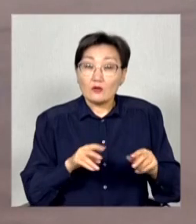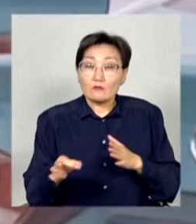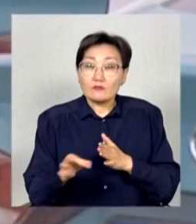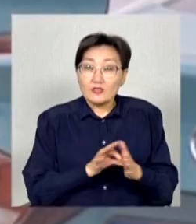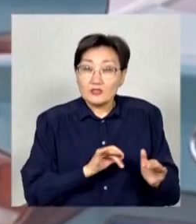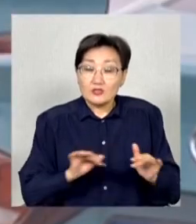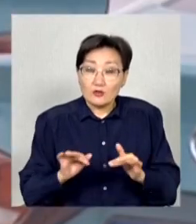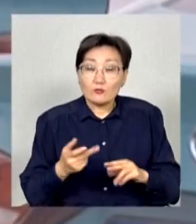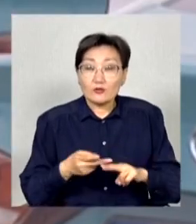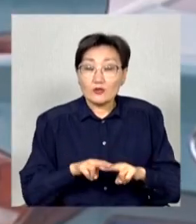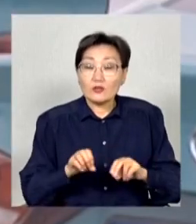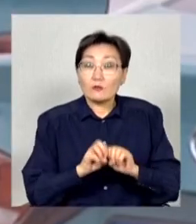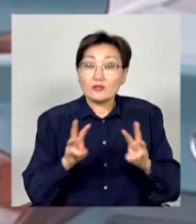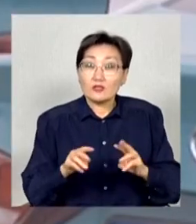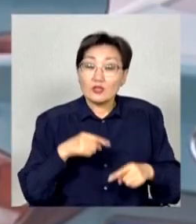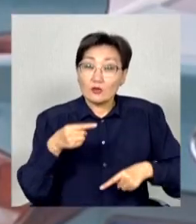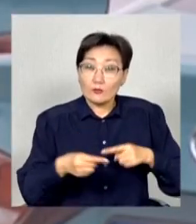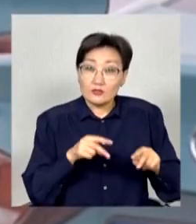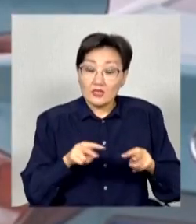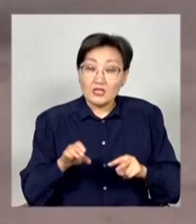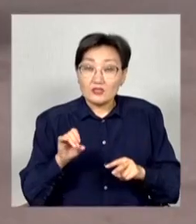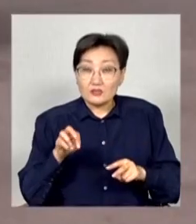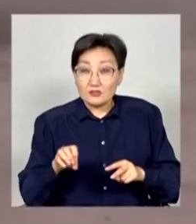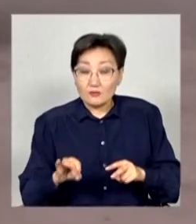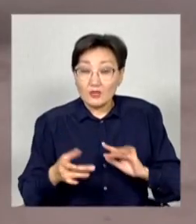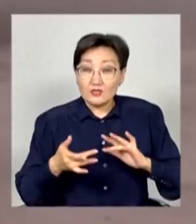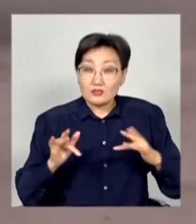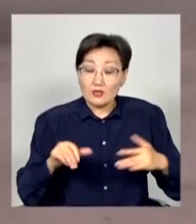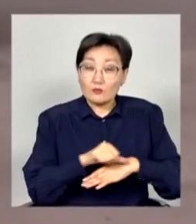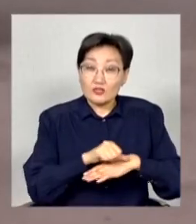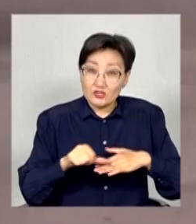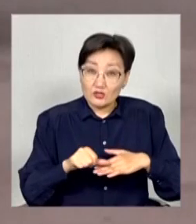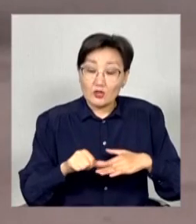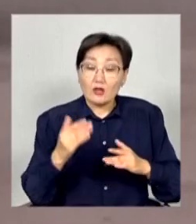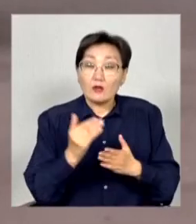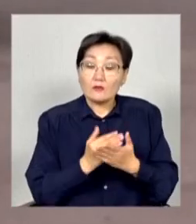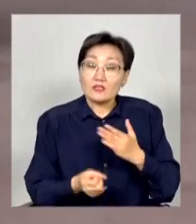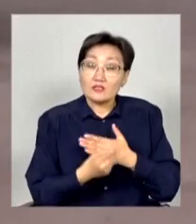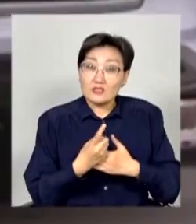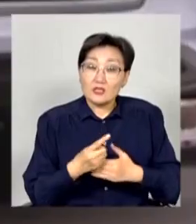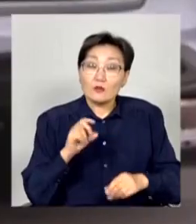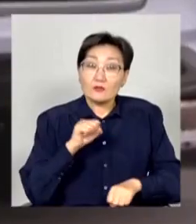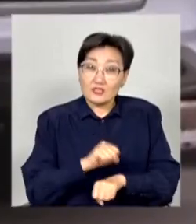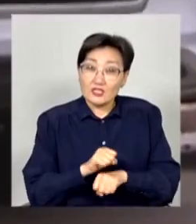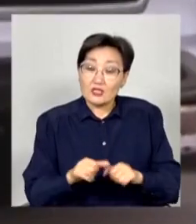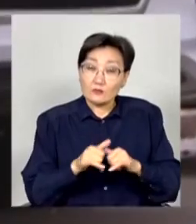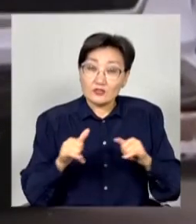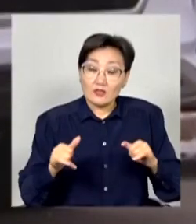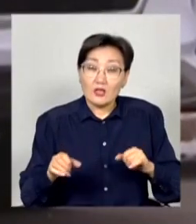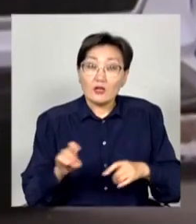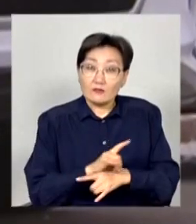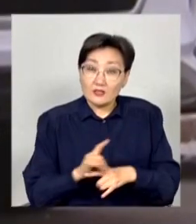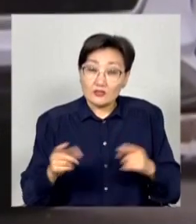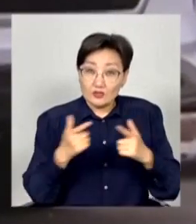которые обеспечат постоянный мониторинг СМИ, интернет-ресурсов и соцсетей для выявления и пресечения распространения фейков